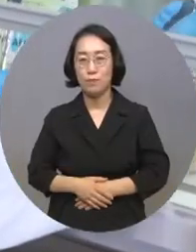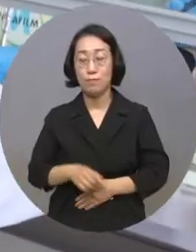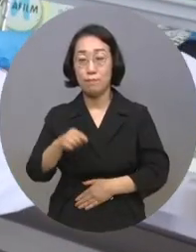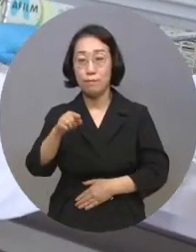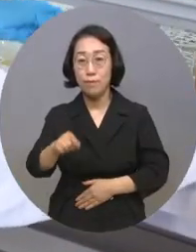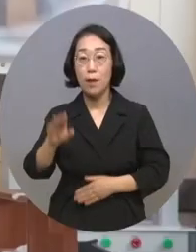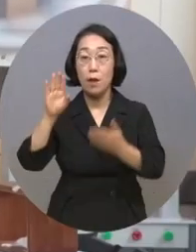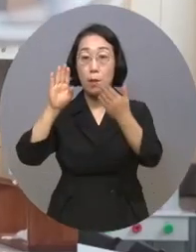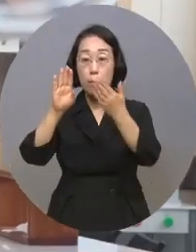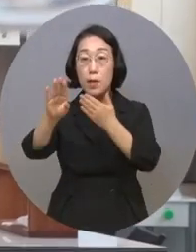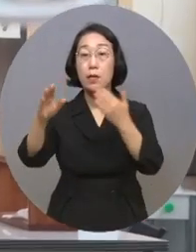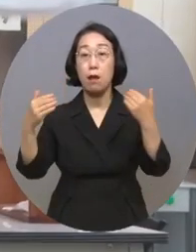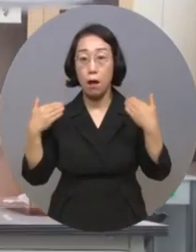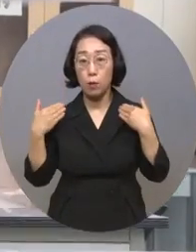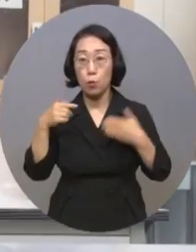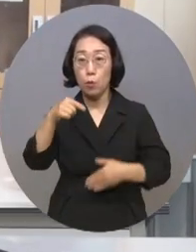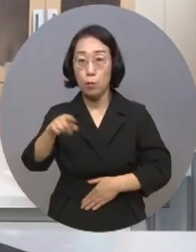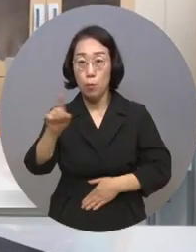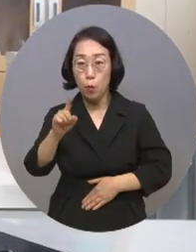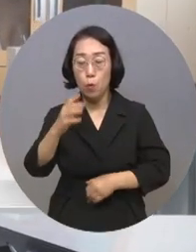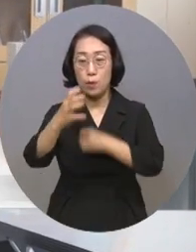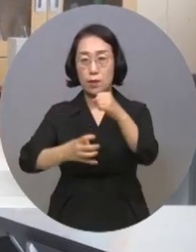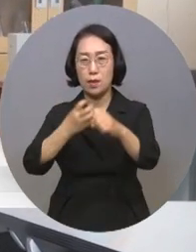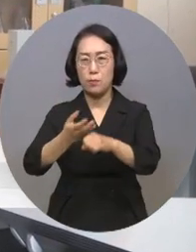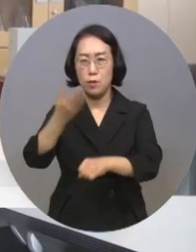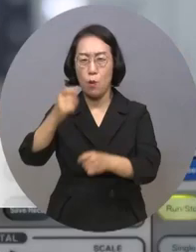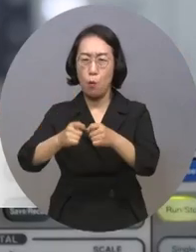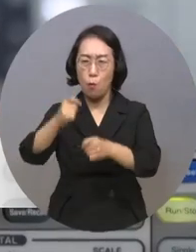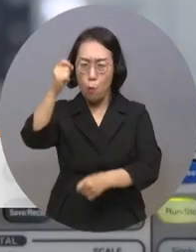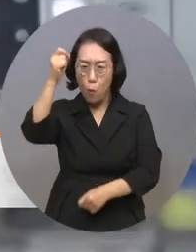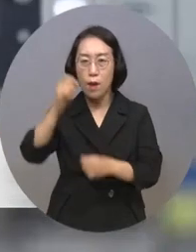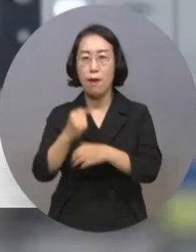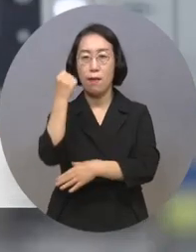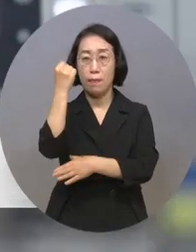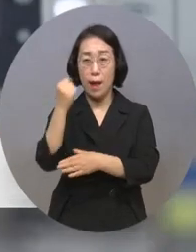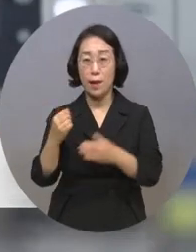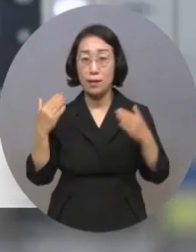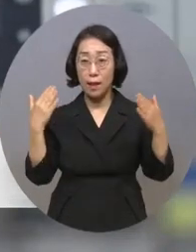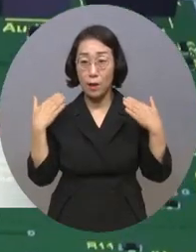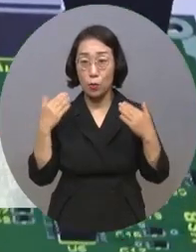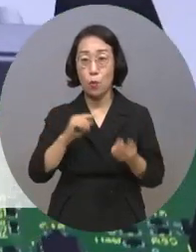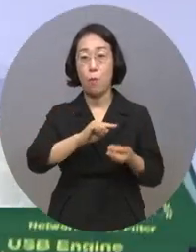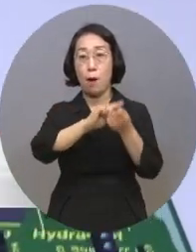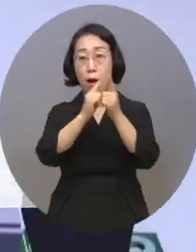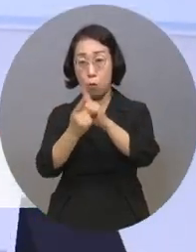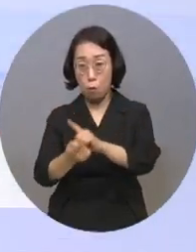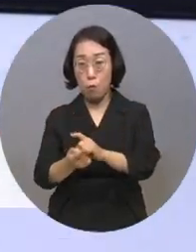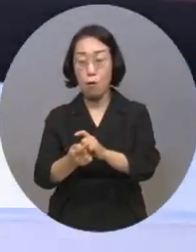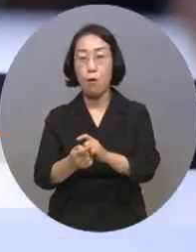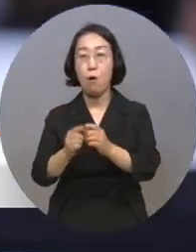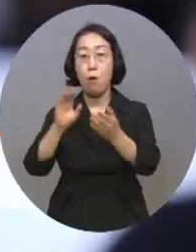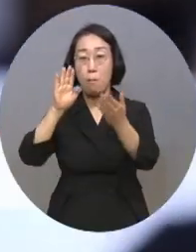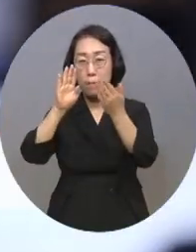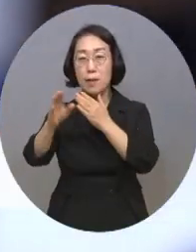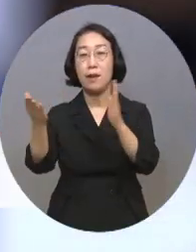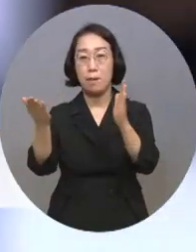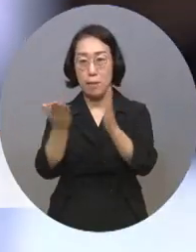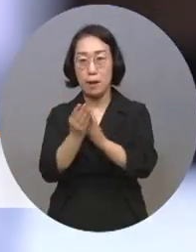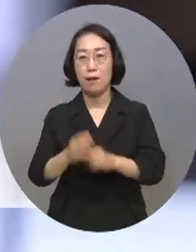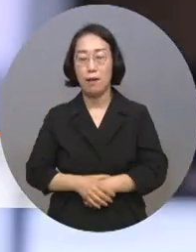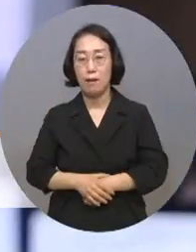그린스마트 미래학교란 40년 이상의 노후학교를 미래형 학교로 바꾸기 위해